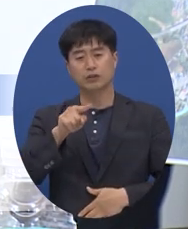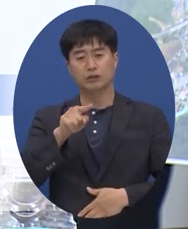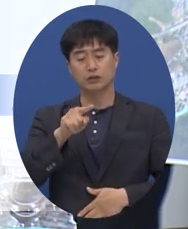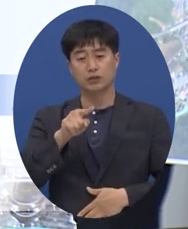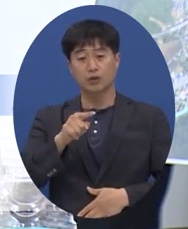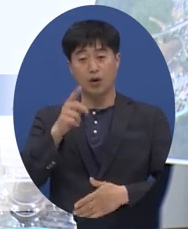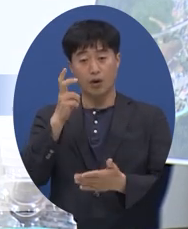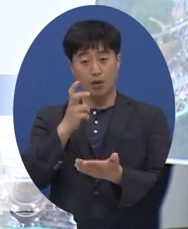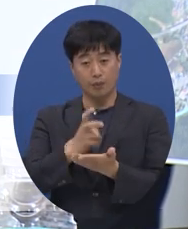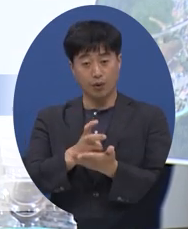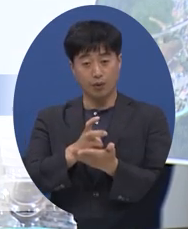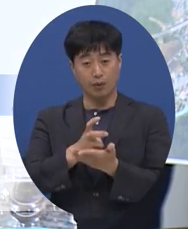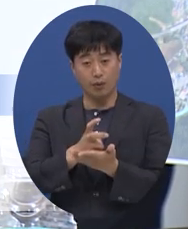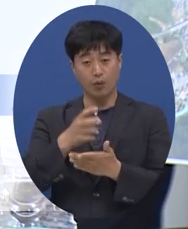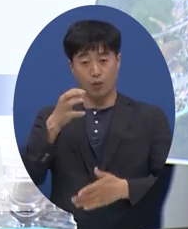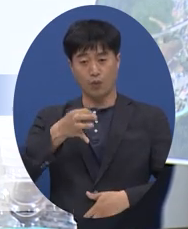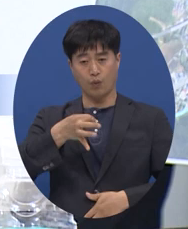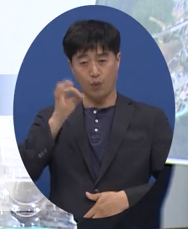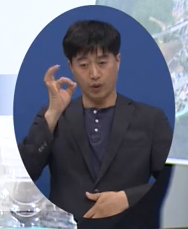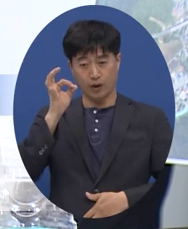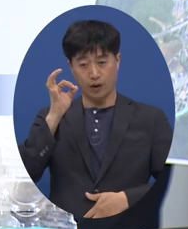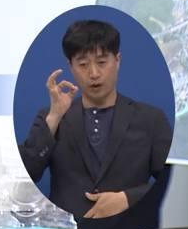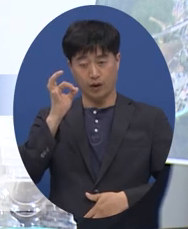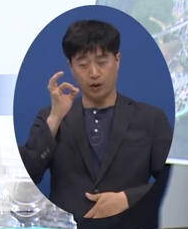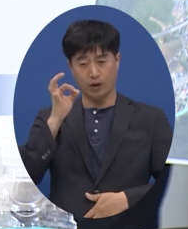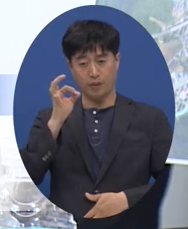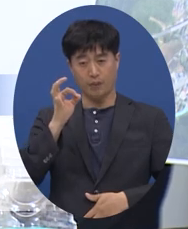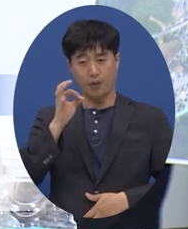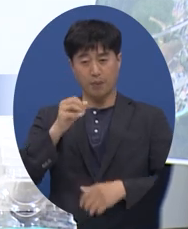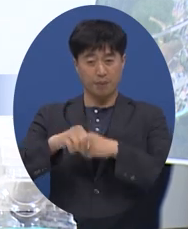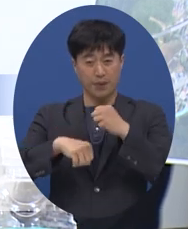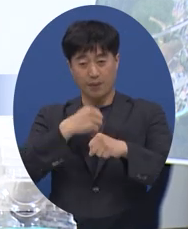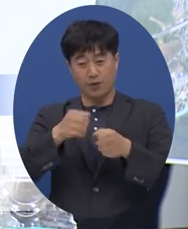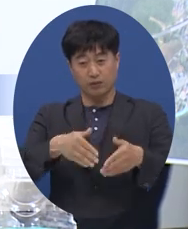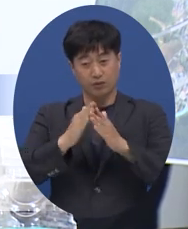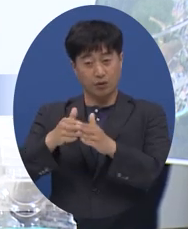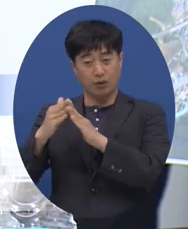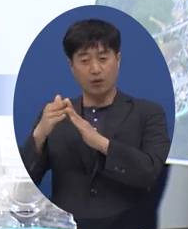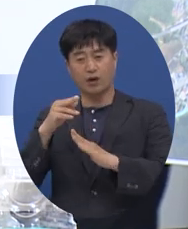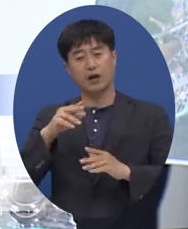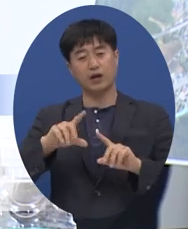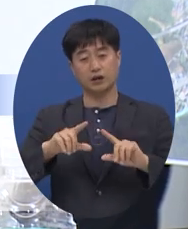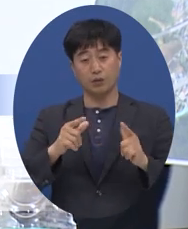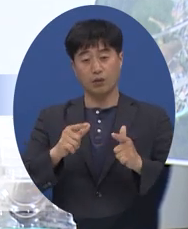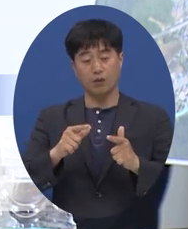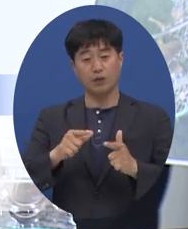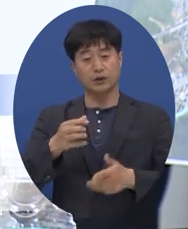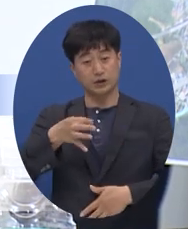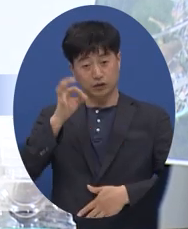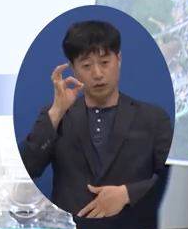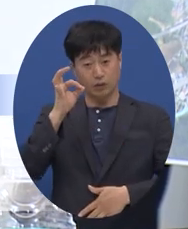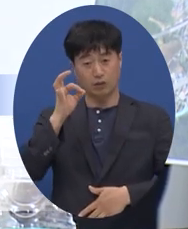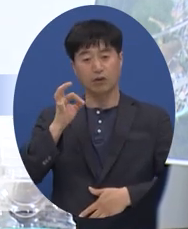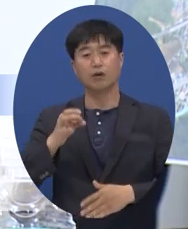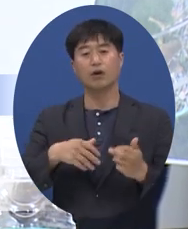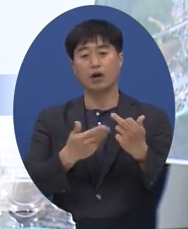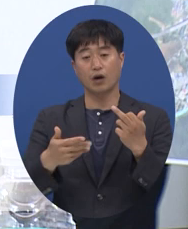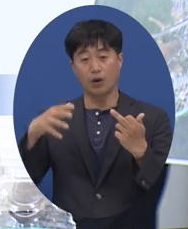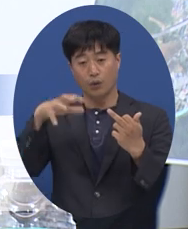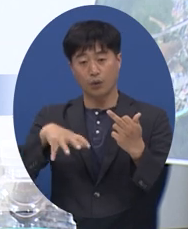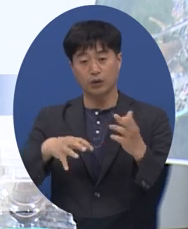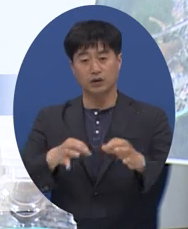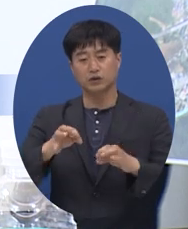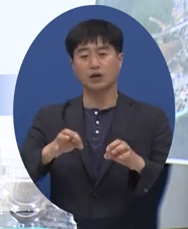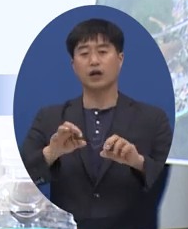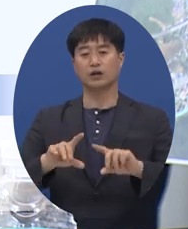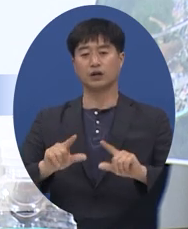이 부분을 좀 합법적으로 난립하지 않는 선에서 인정해 주시면 개울가에서